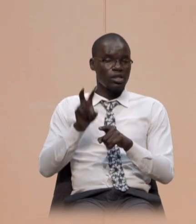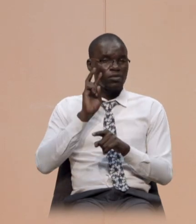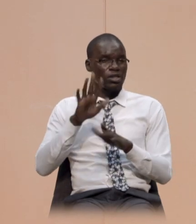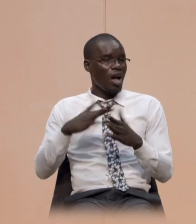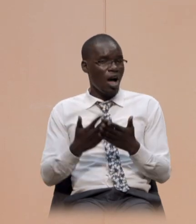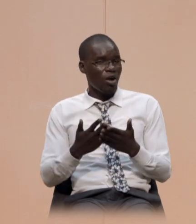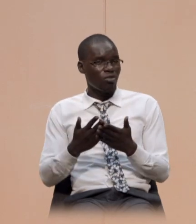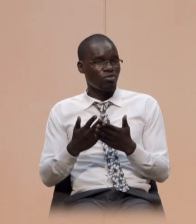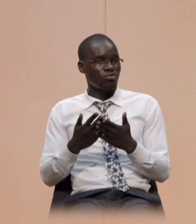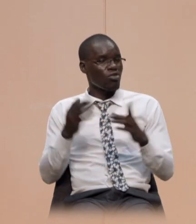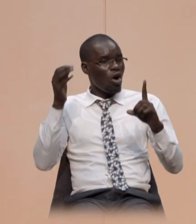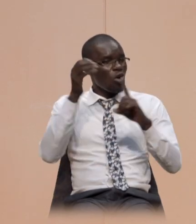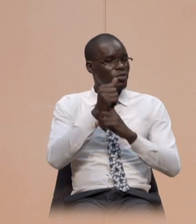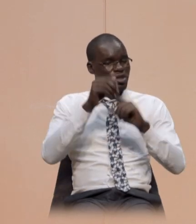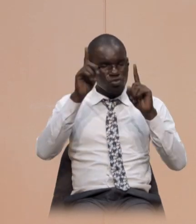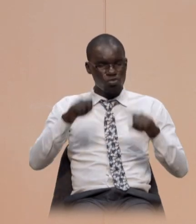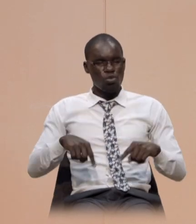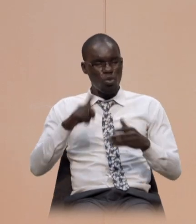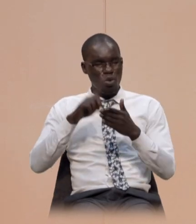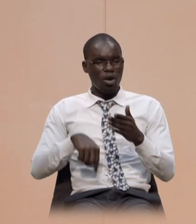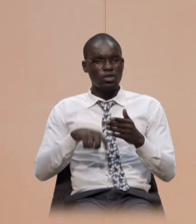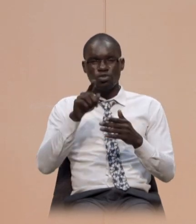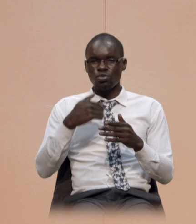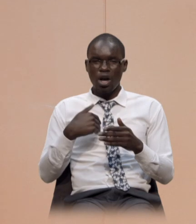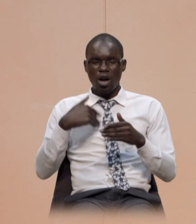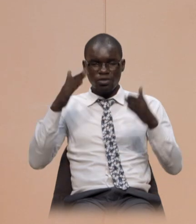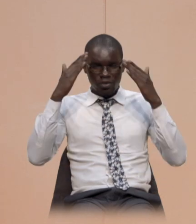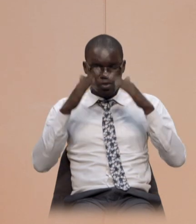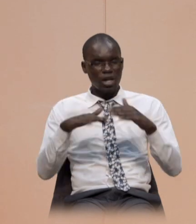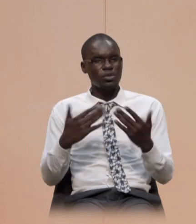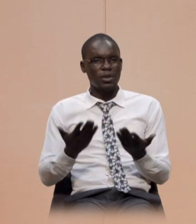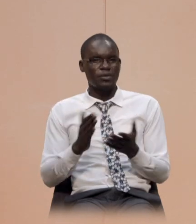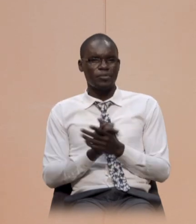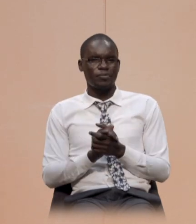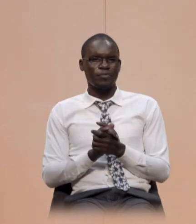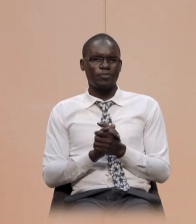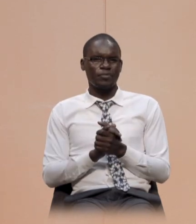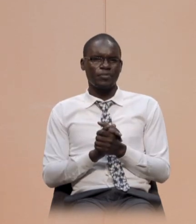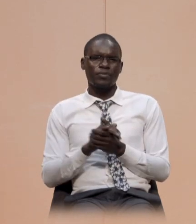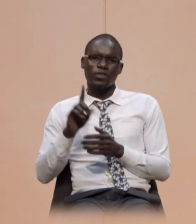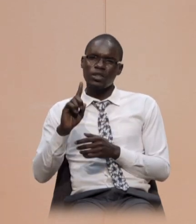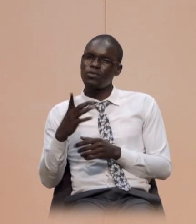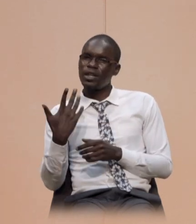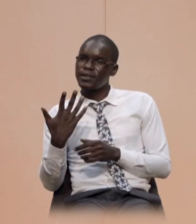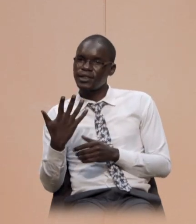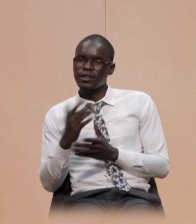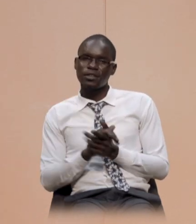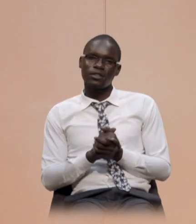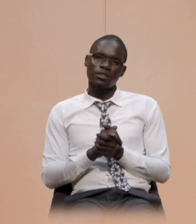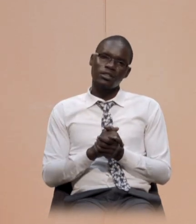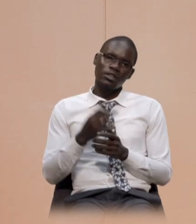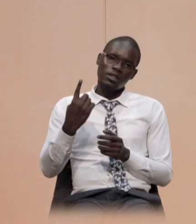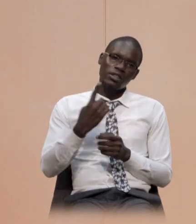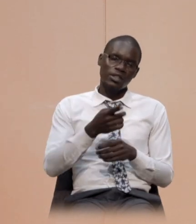main objective na ni nini unalenga na wewe utafaulu. Kitu ya kwanza, kila